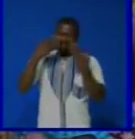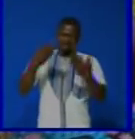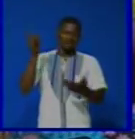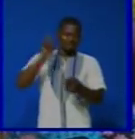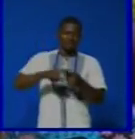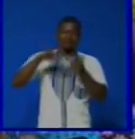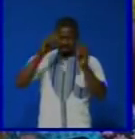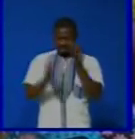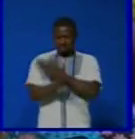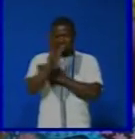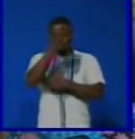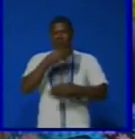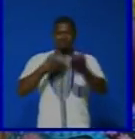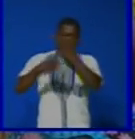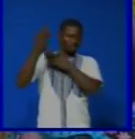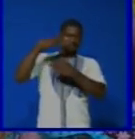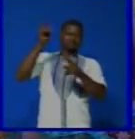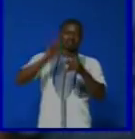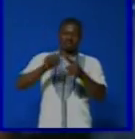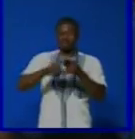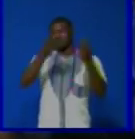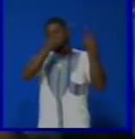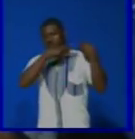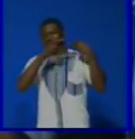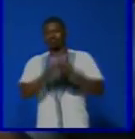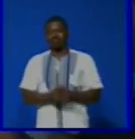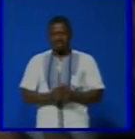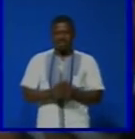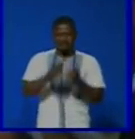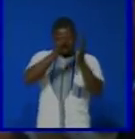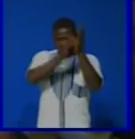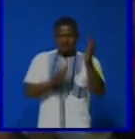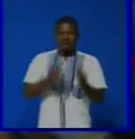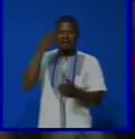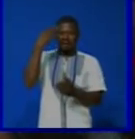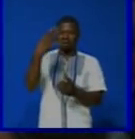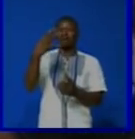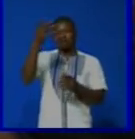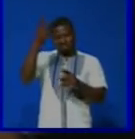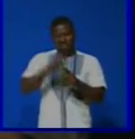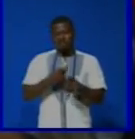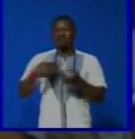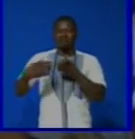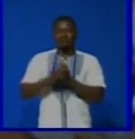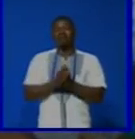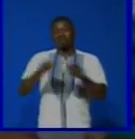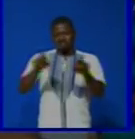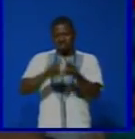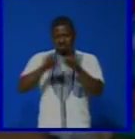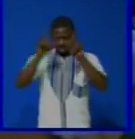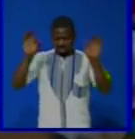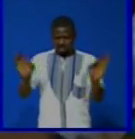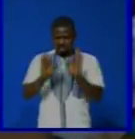premiers responsables du canton. Il y a moins de cela 4 mois. De telles cérémonies se sont passées où Majesté